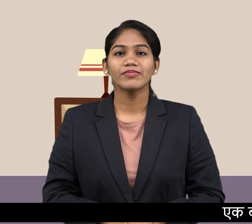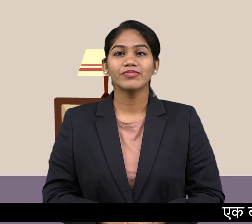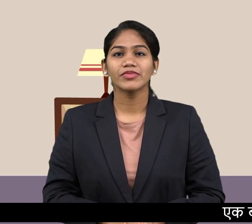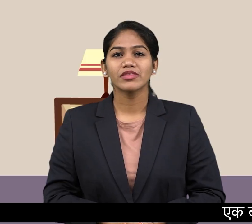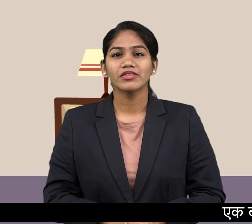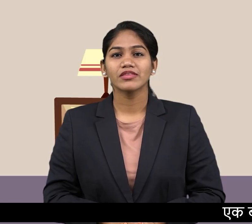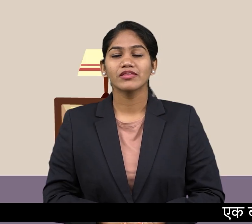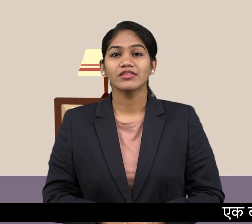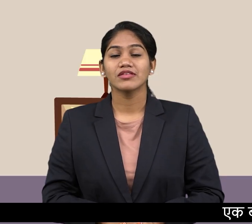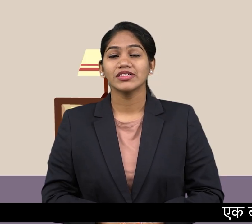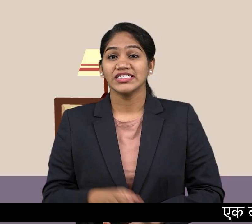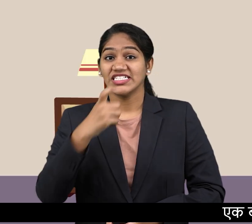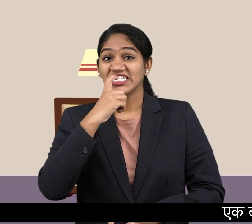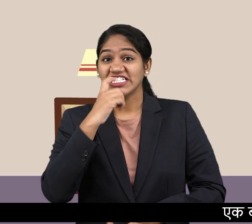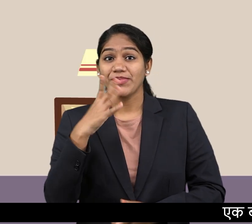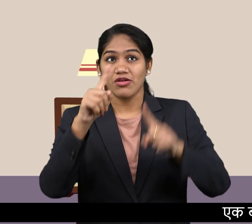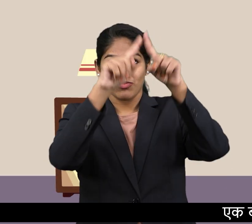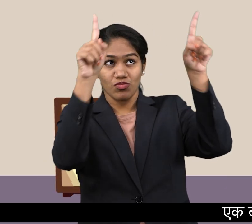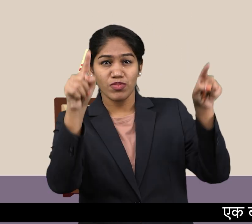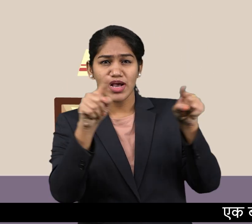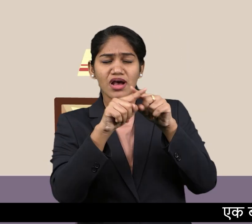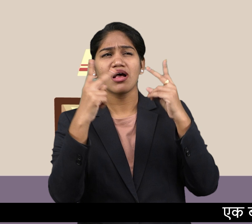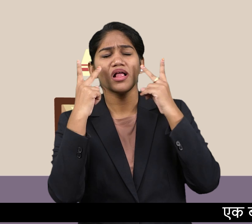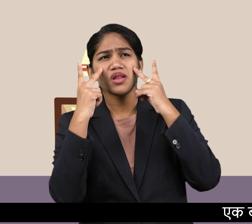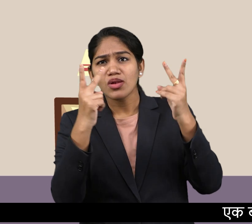एक बार आईने में देखो।